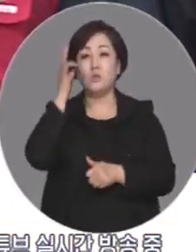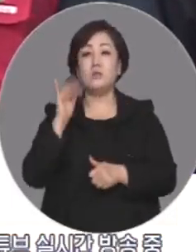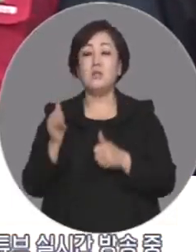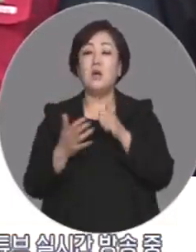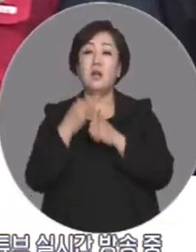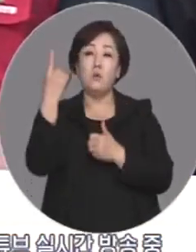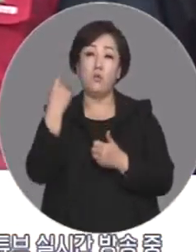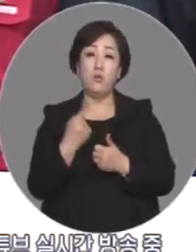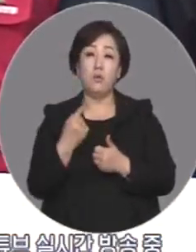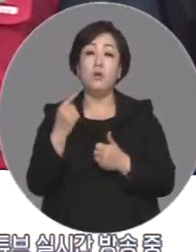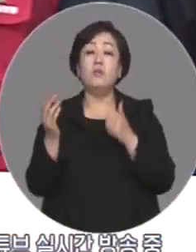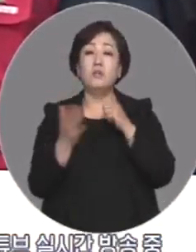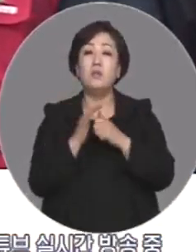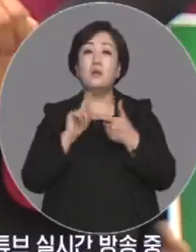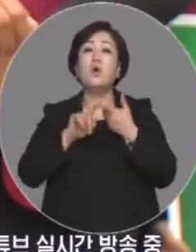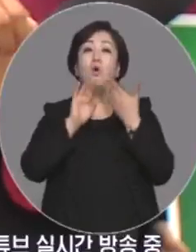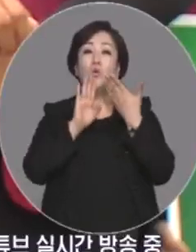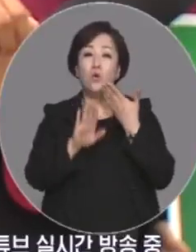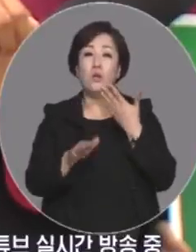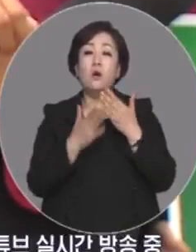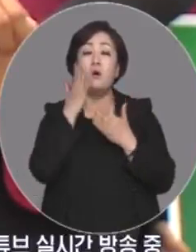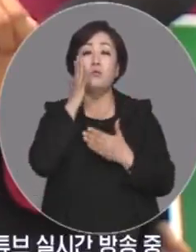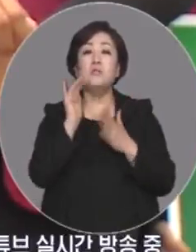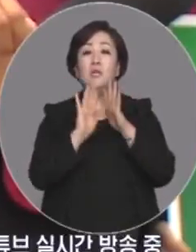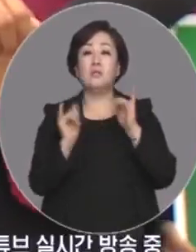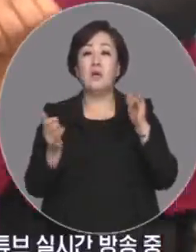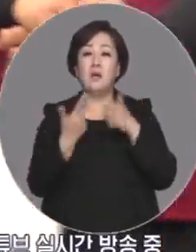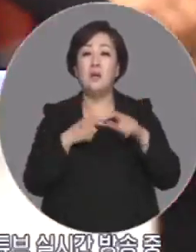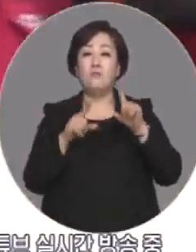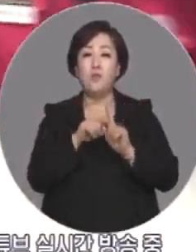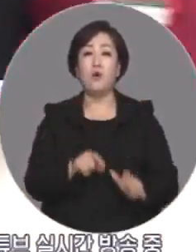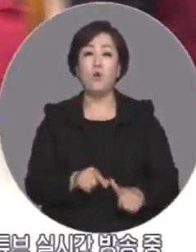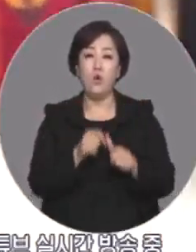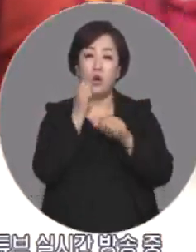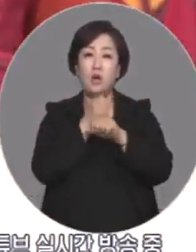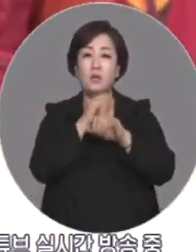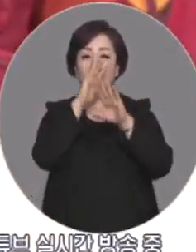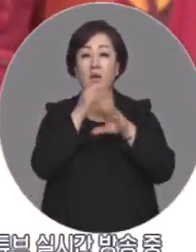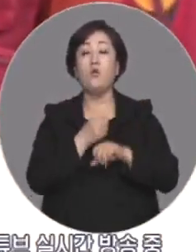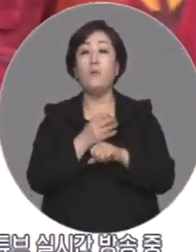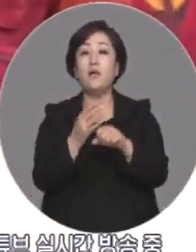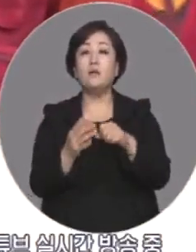기술자를 고용한 것이며 향후 지역민 고용을 실시할 것이라고 밝혔습니다.